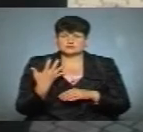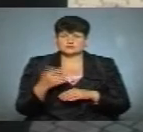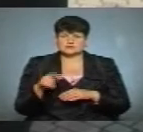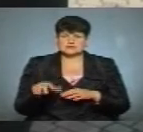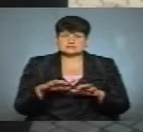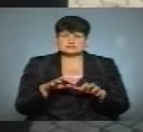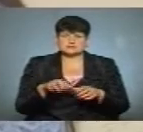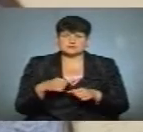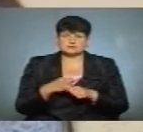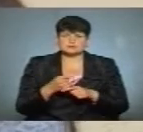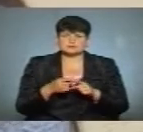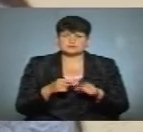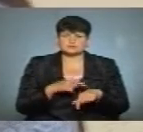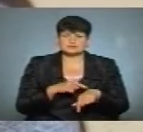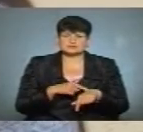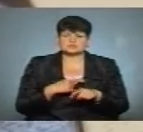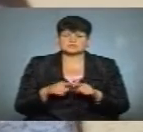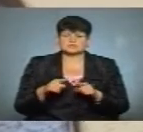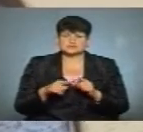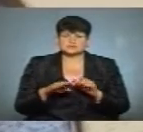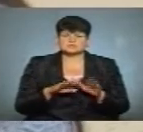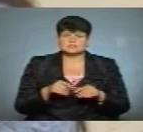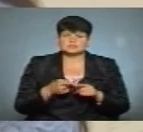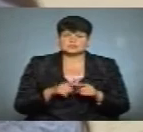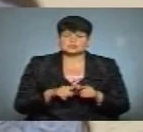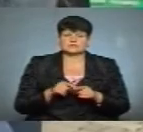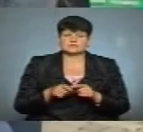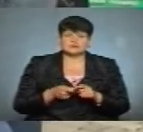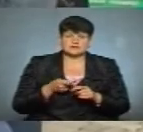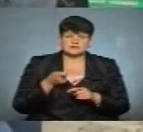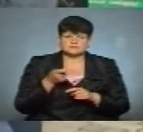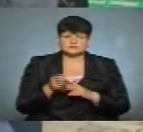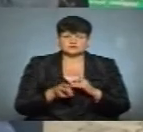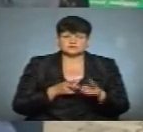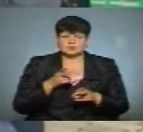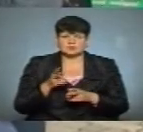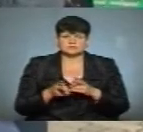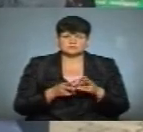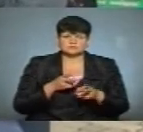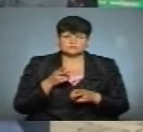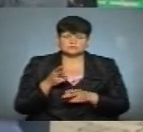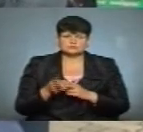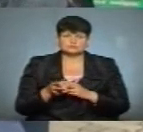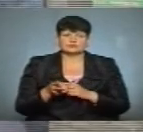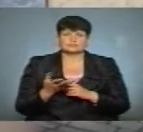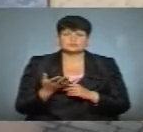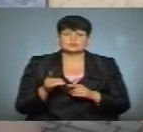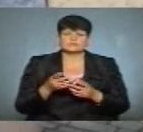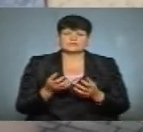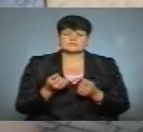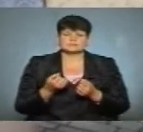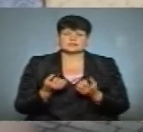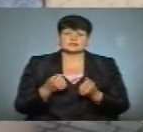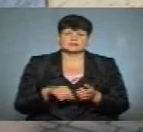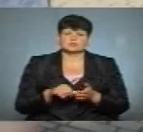забрали роботи на півгодини раніше. Після іспиту вони подали апеляцію в Івано-Франківський центр оцінювання якості освіти, щоб взяти участь